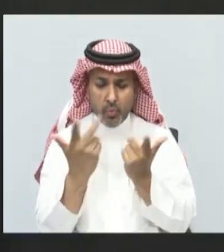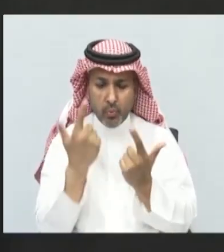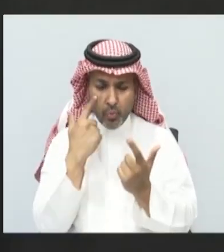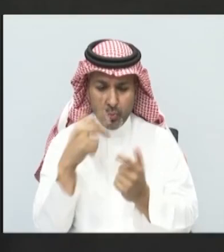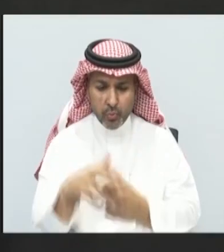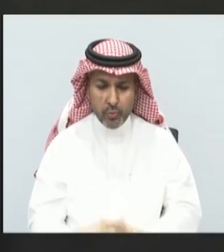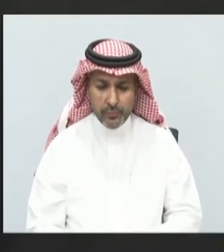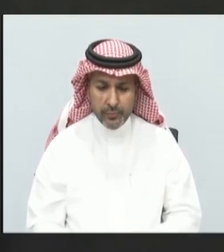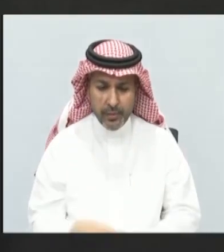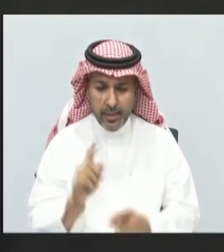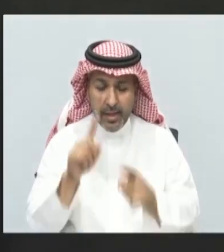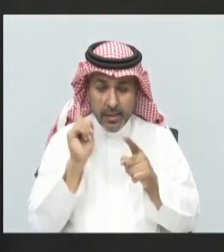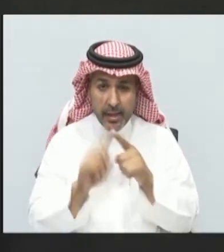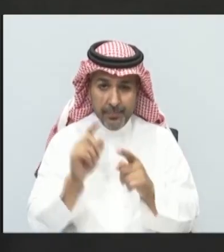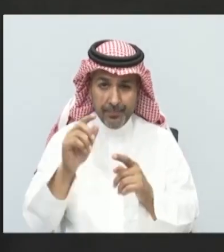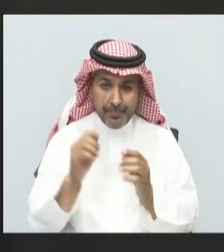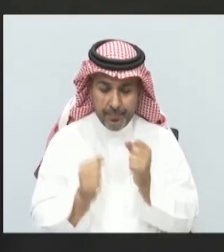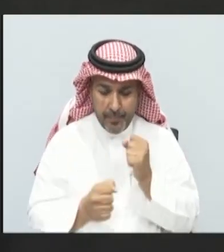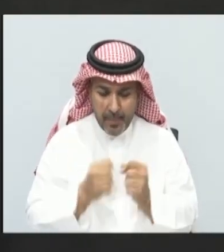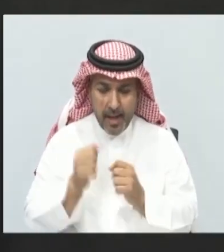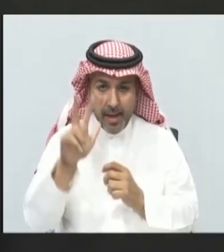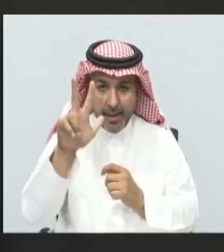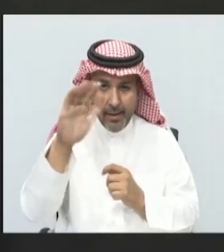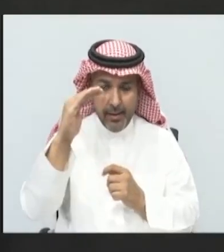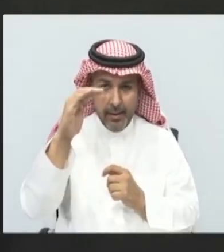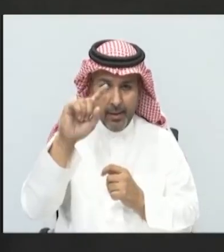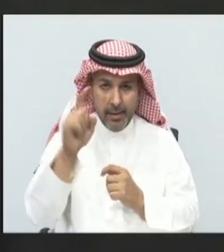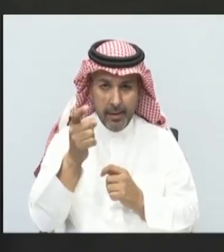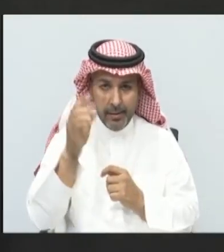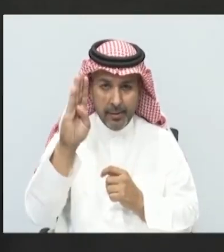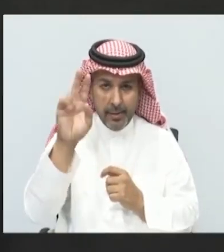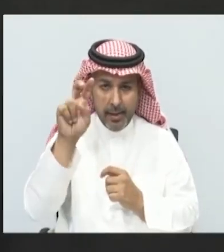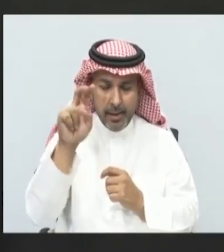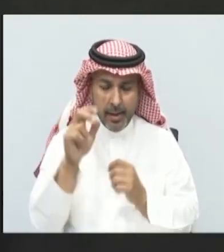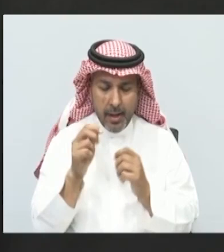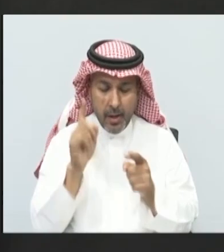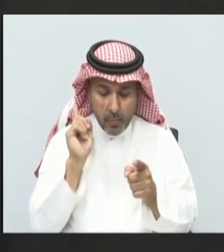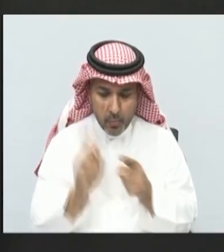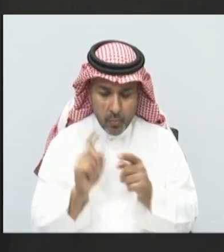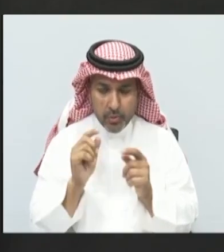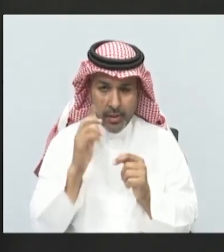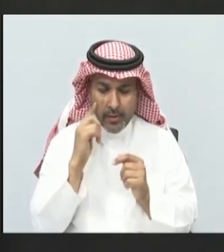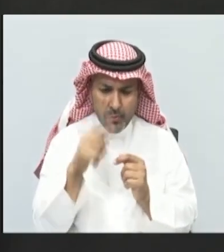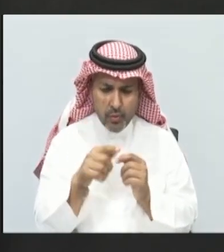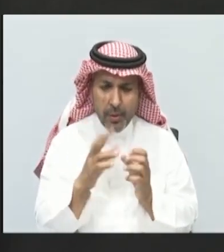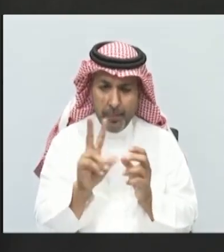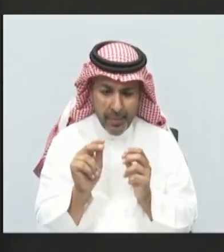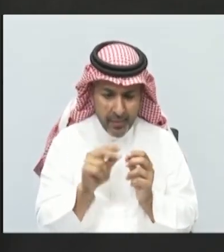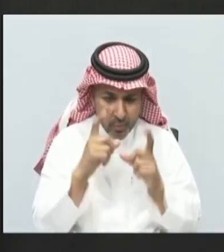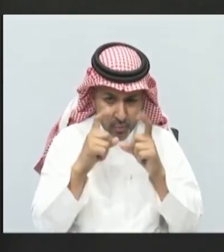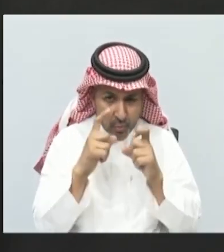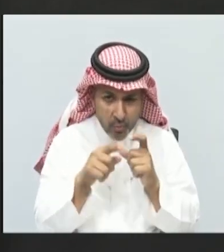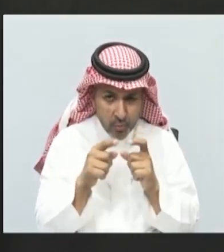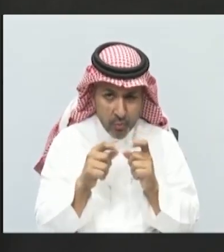المتسارعه عندنا الصوره صوره ماذا صوره سياره سباق من المتعارف على ان سياره السباق تبدا وتنطلق من